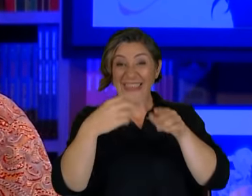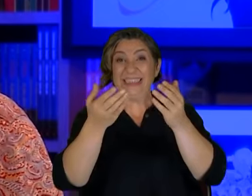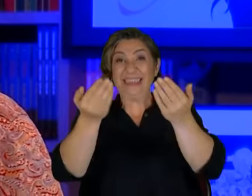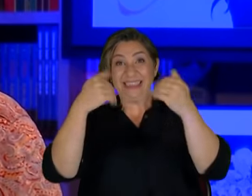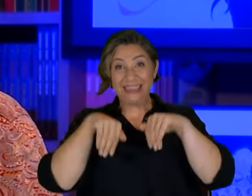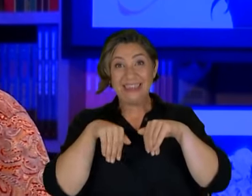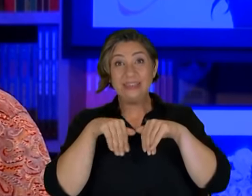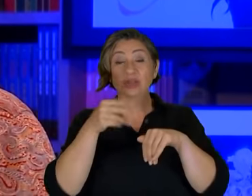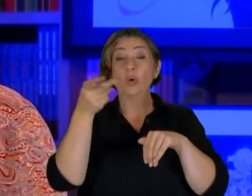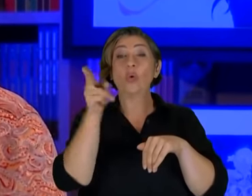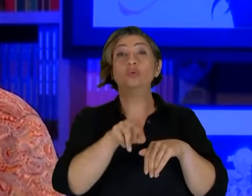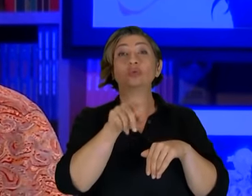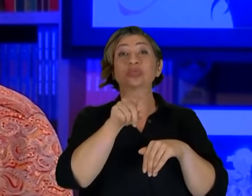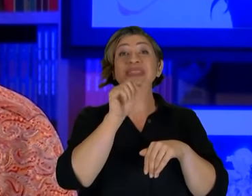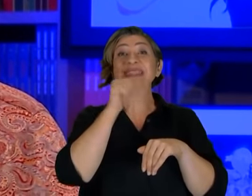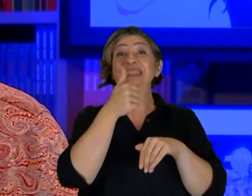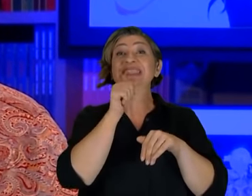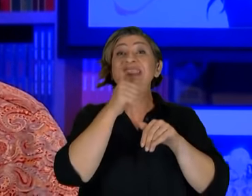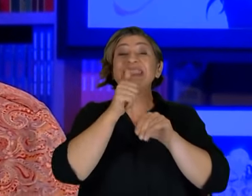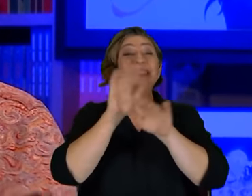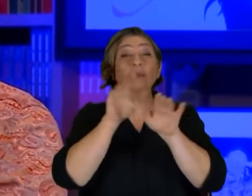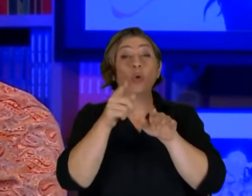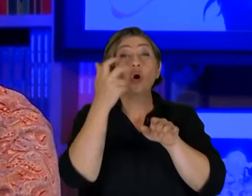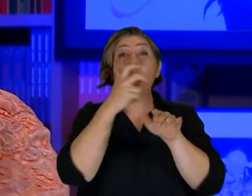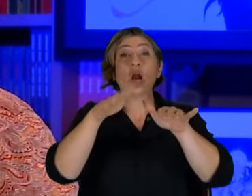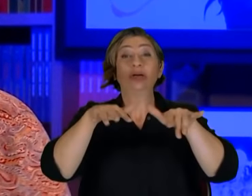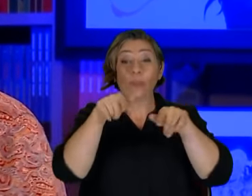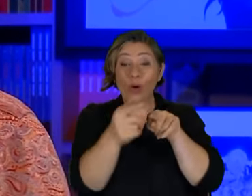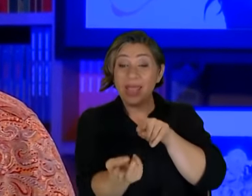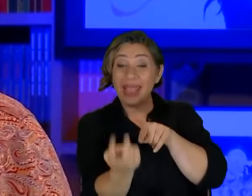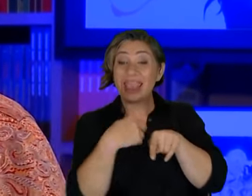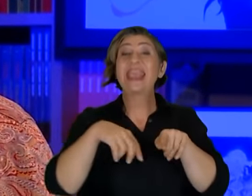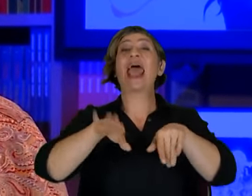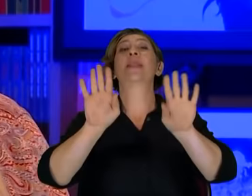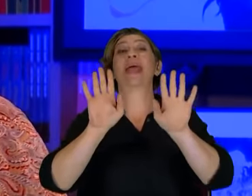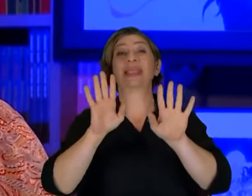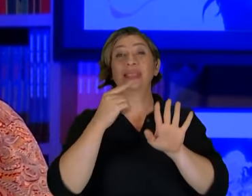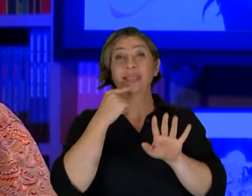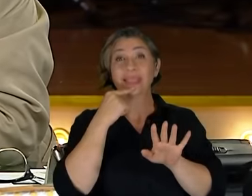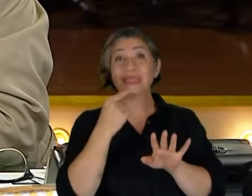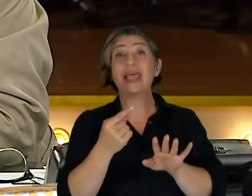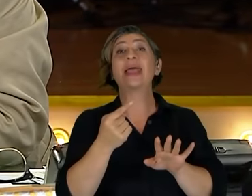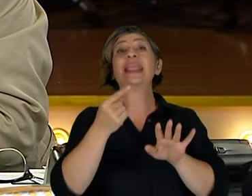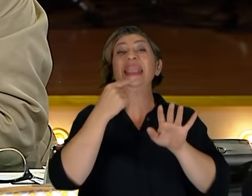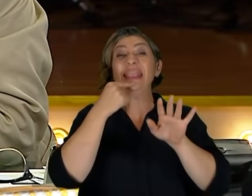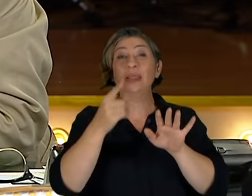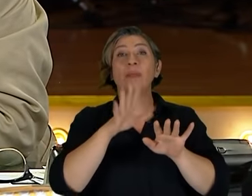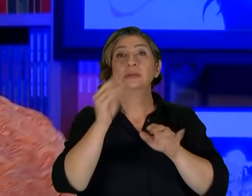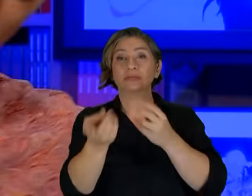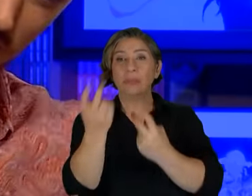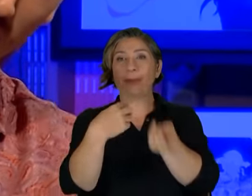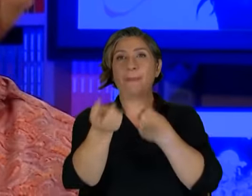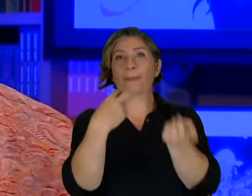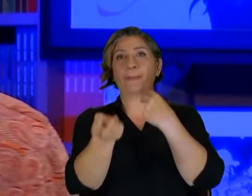dedim ölürsünüz dedim. Sakın ve sakın bu konserde bu alandan içeri yaklaşmayın dememe kalmadan herkes içeri